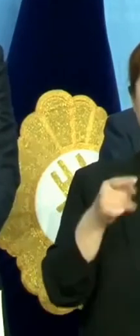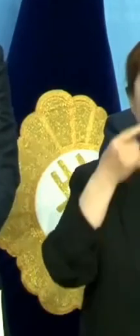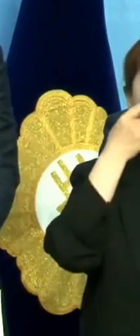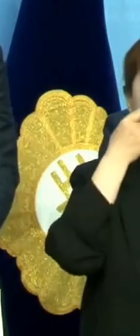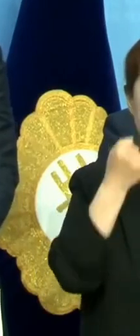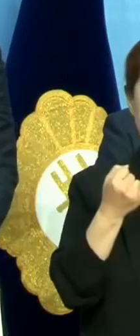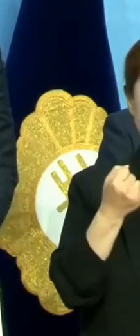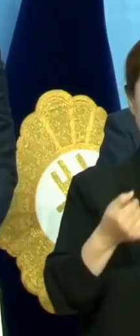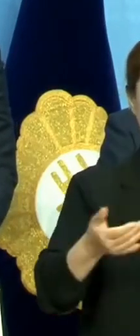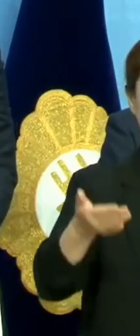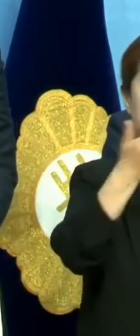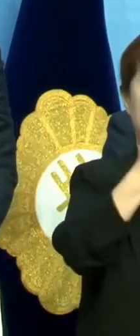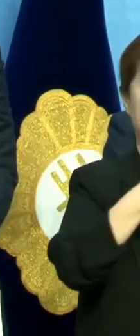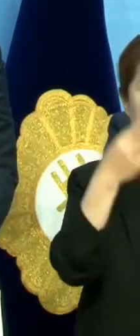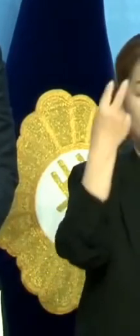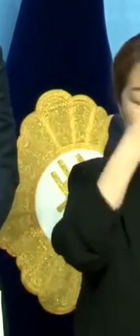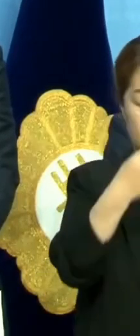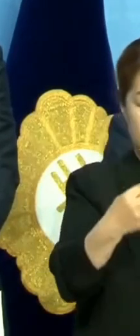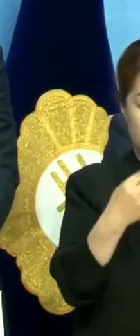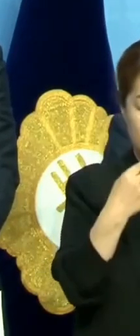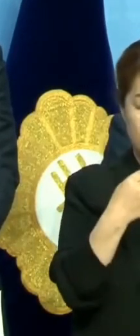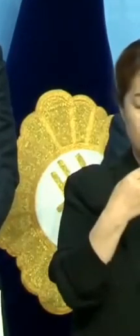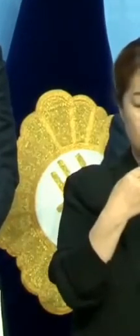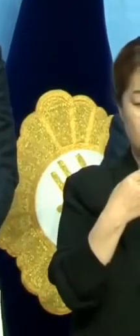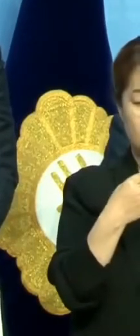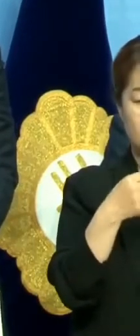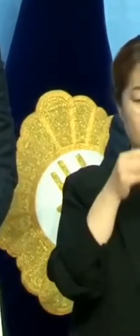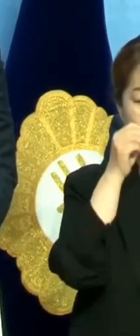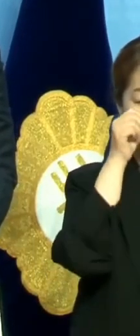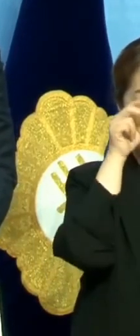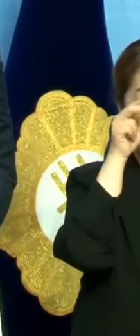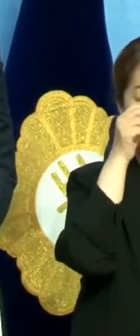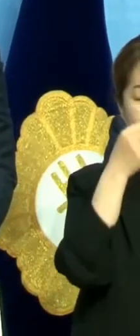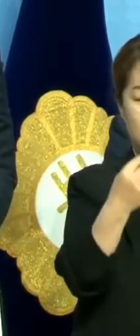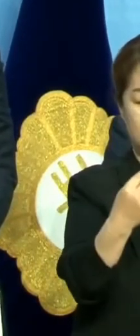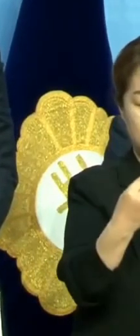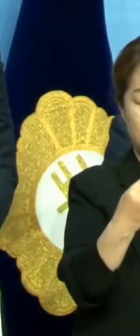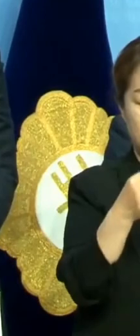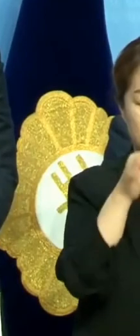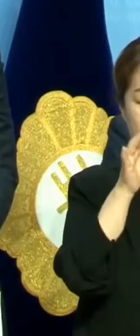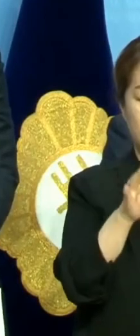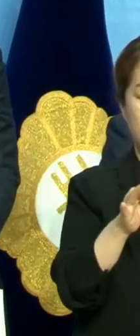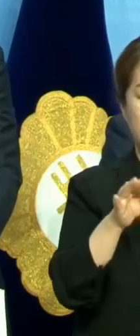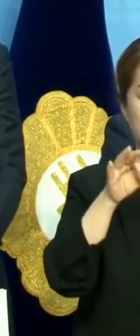너의 눈동자를 본 순간 알았다.